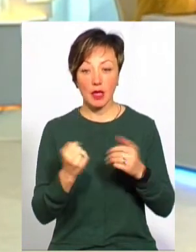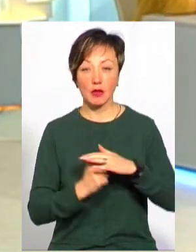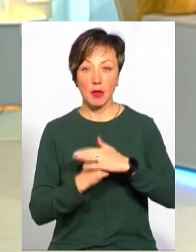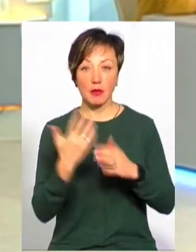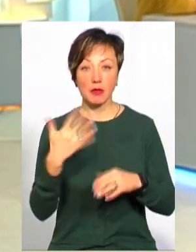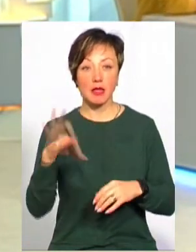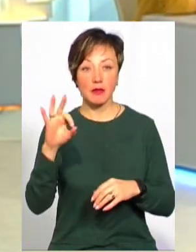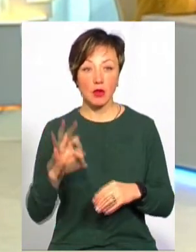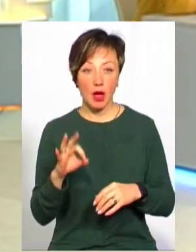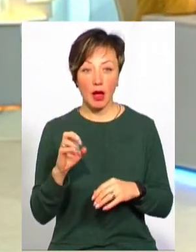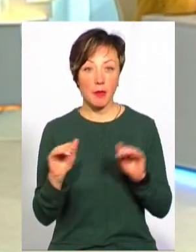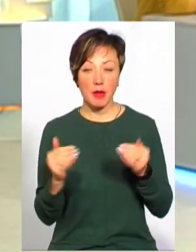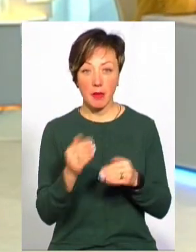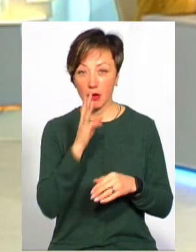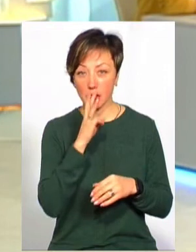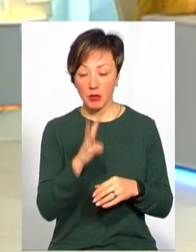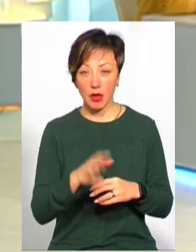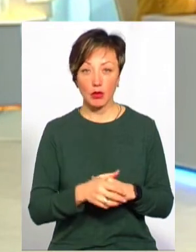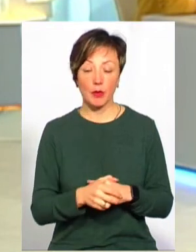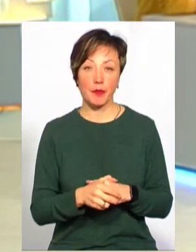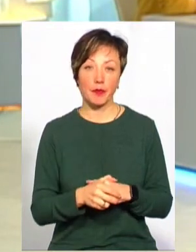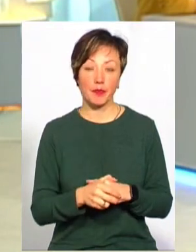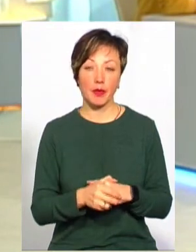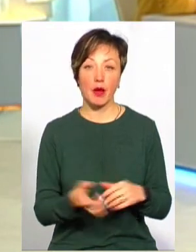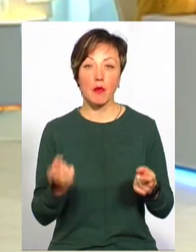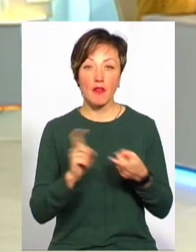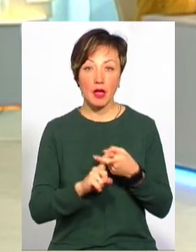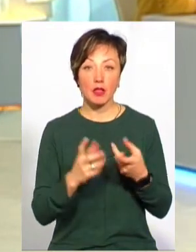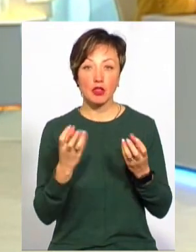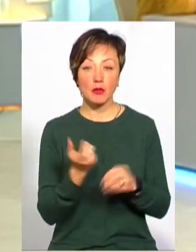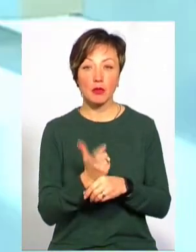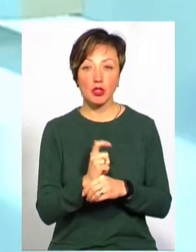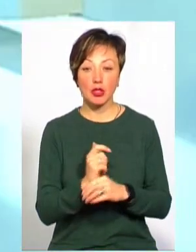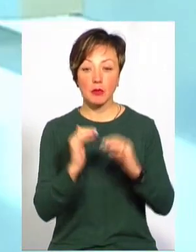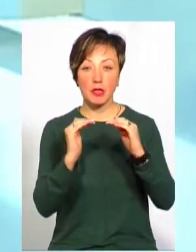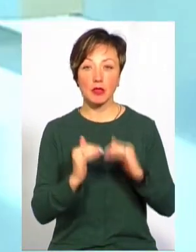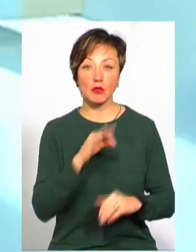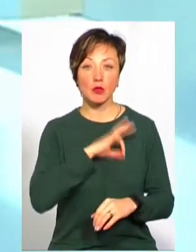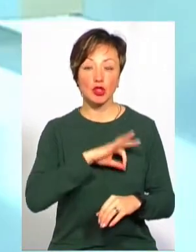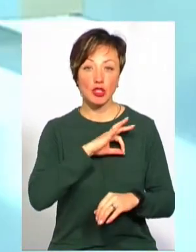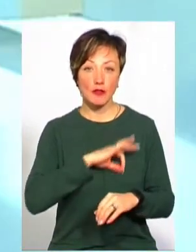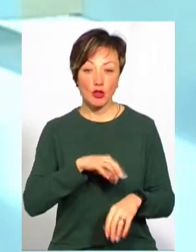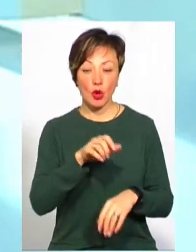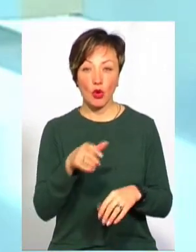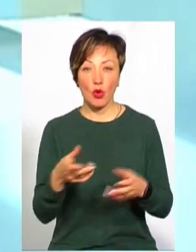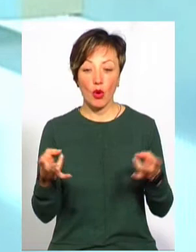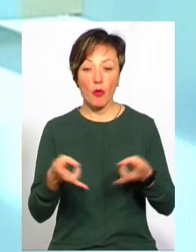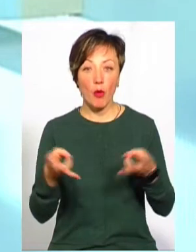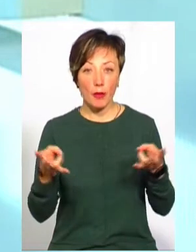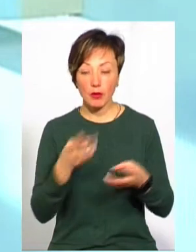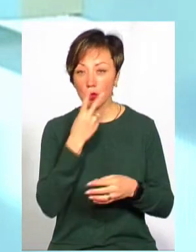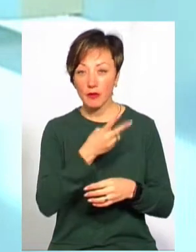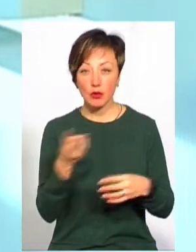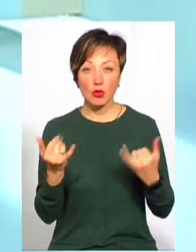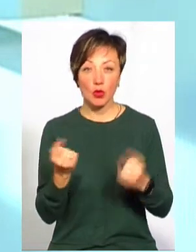базу 50%, а не мінімальну заробітну платню. Пов'язано ще більше з падінням споживчого ринку і споживчого попиту.